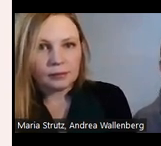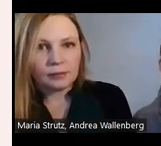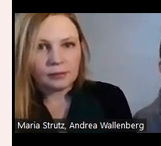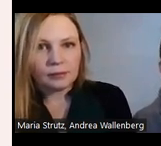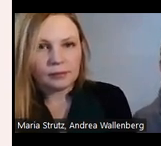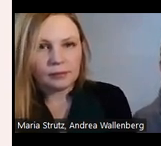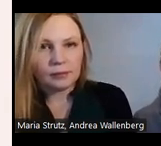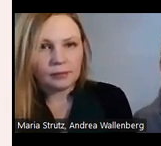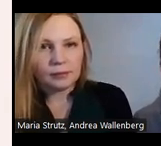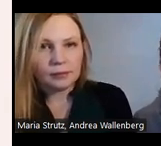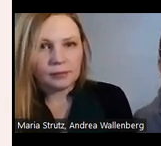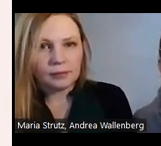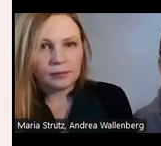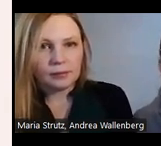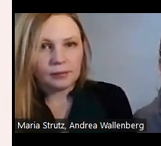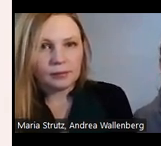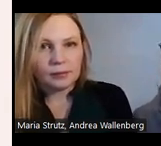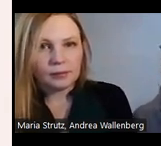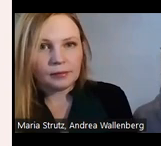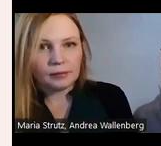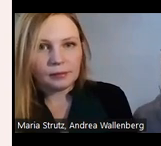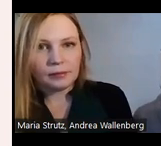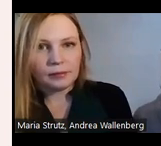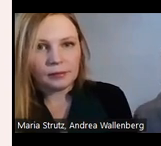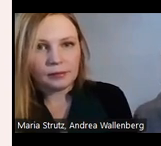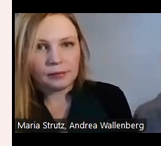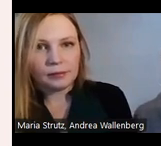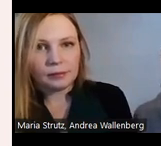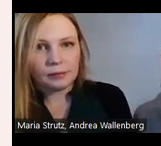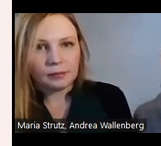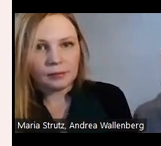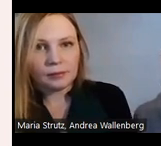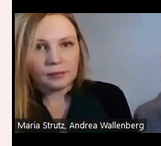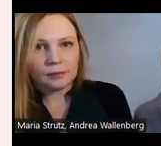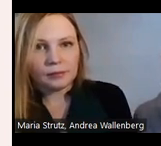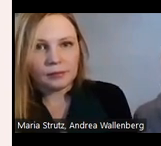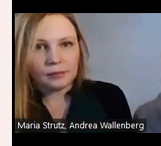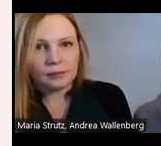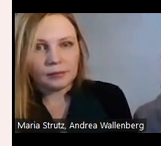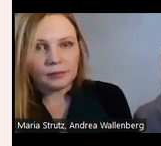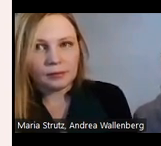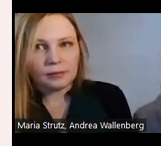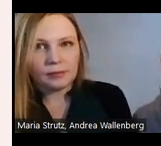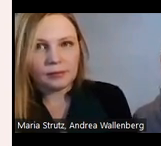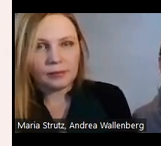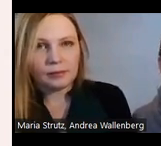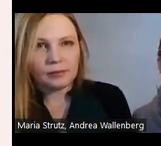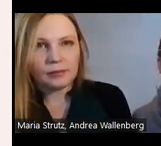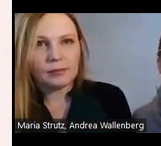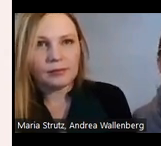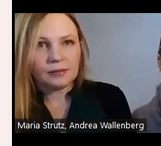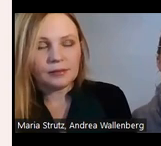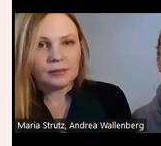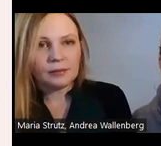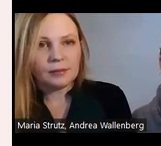finns en god samverkan mellan hem och förskola. Vad bra, där har vi liksom en bas av trygghet i barnets